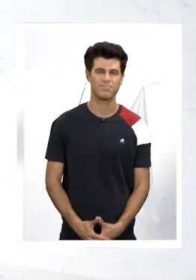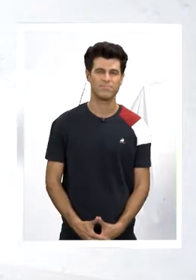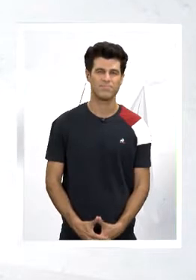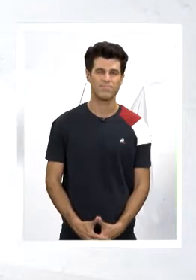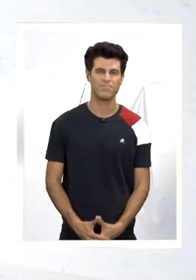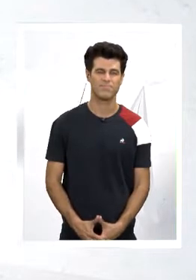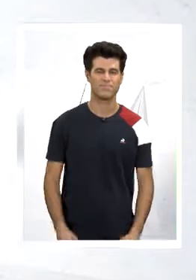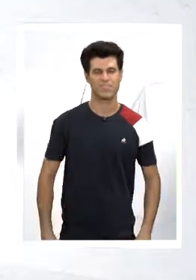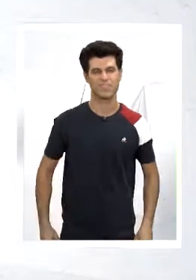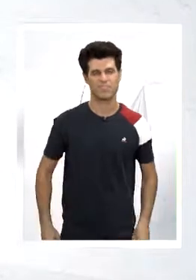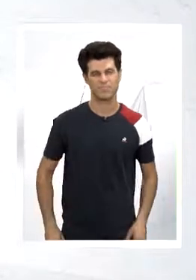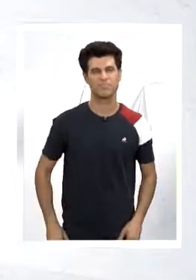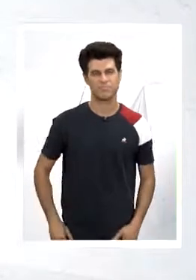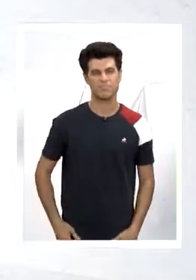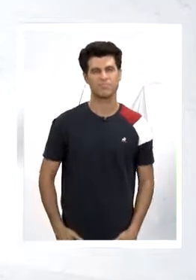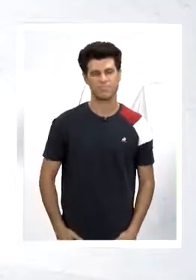מהקשר,